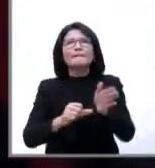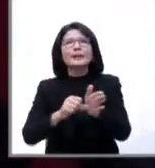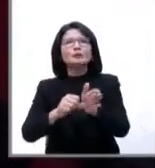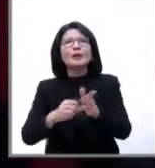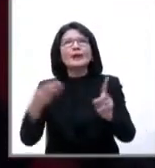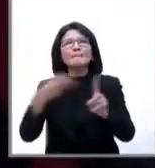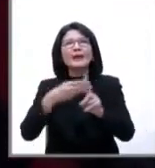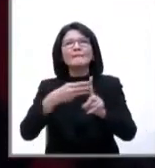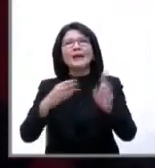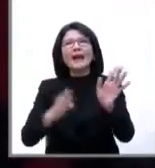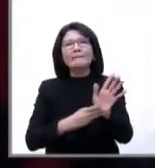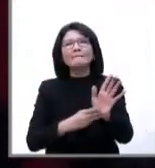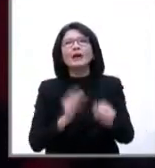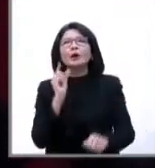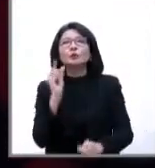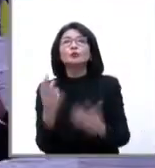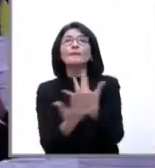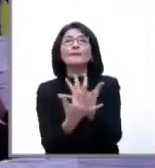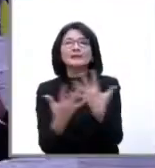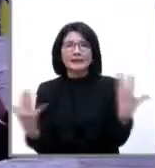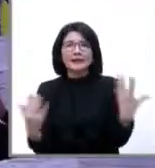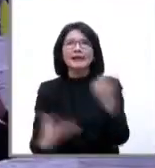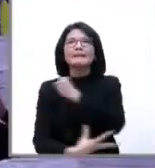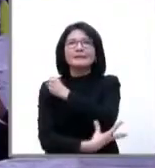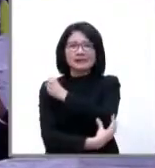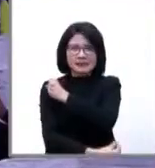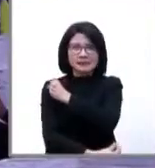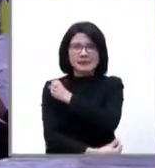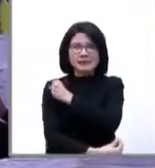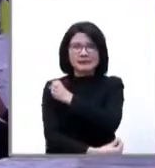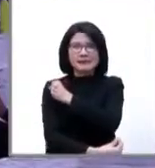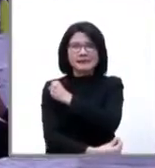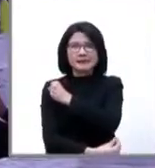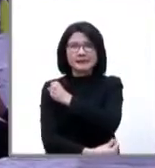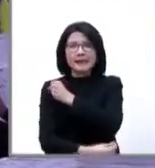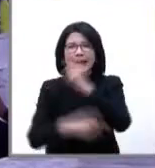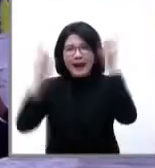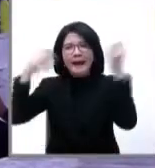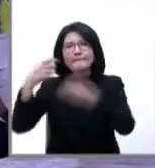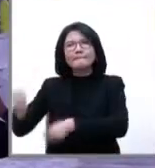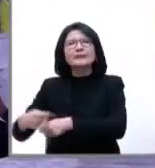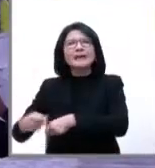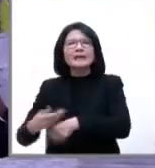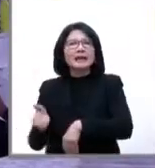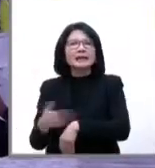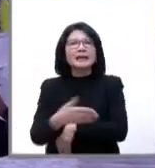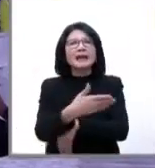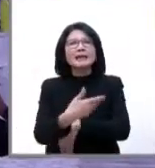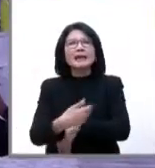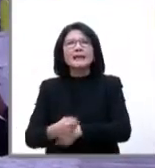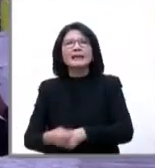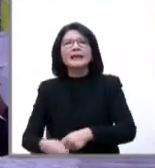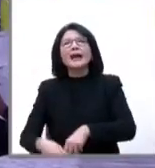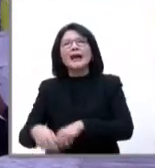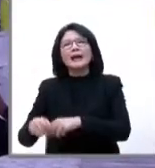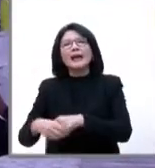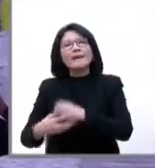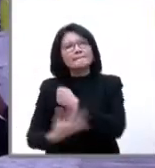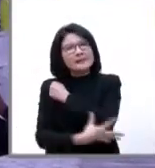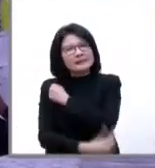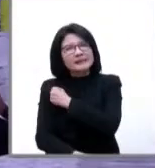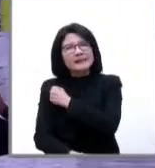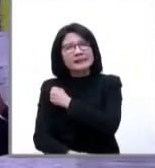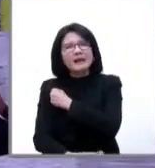BBM untuk masyarakat miskin petani nelayan miskin dan kelompok rentan lainnya